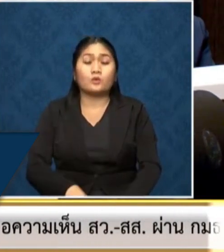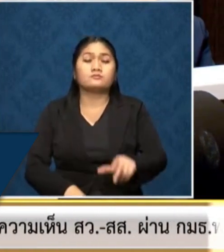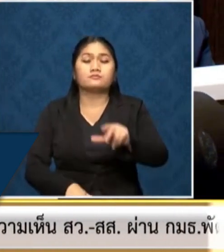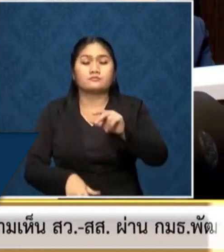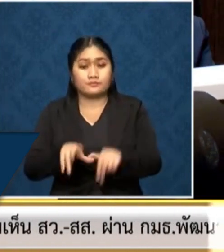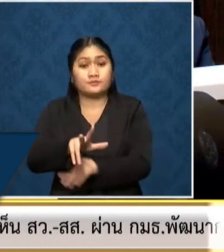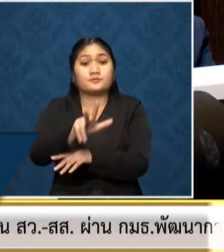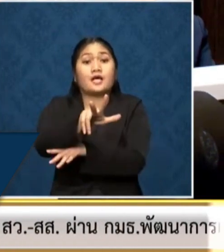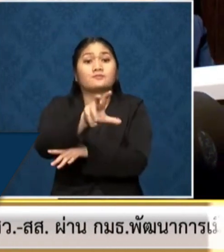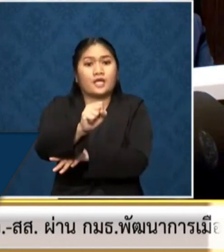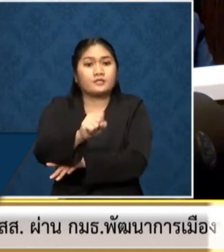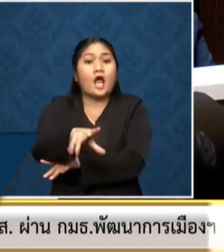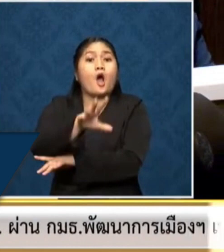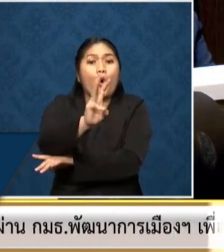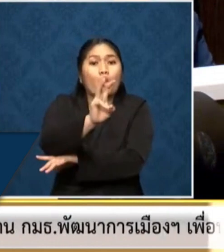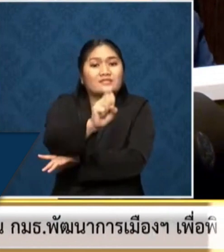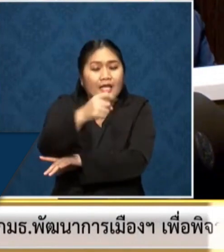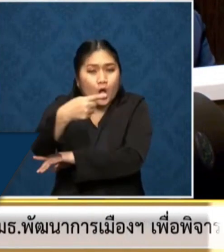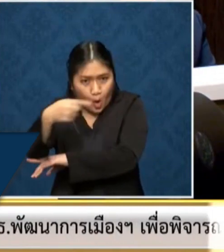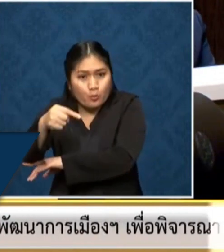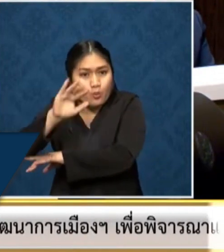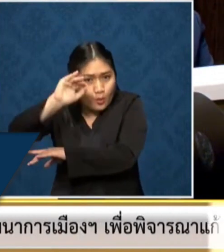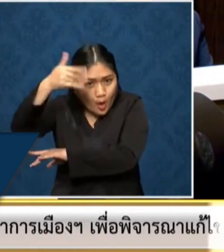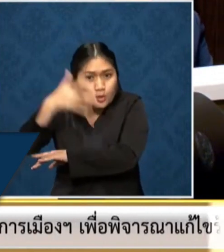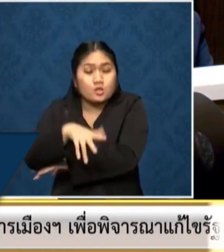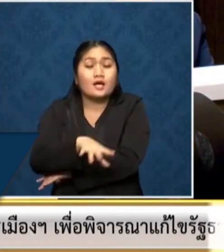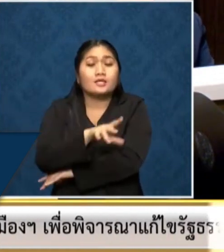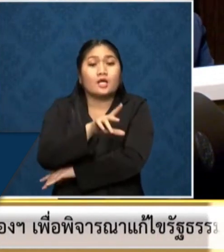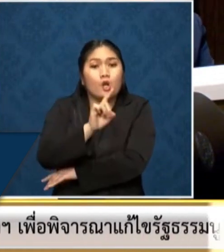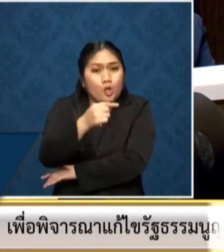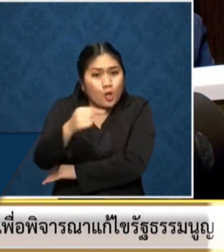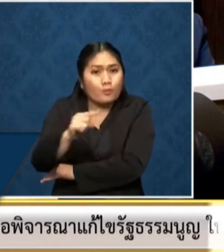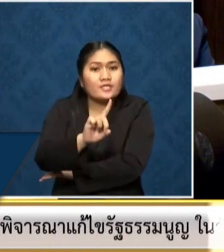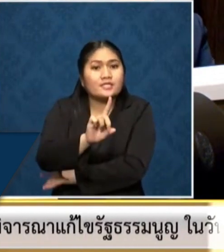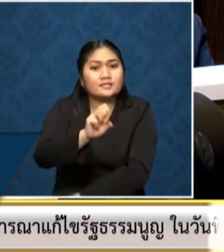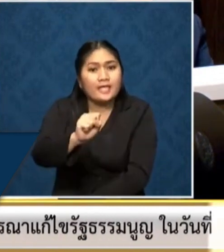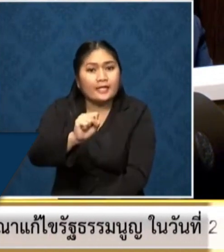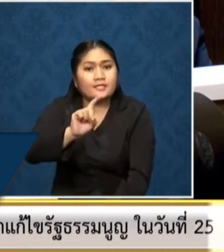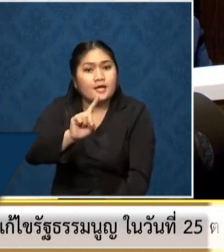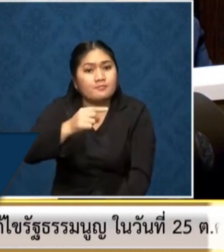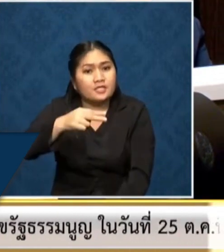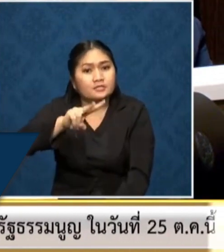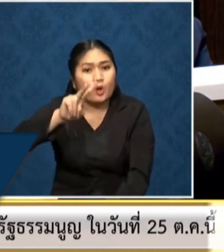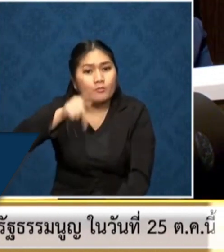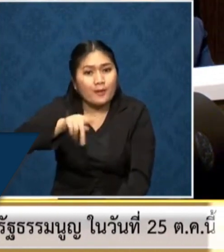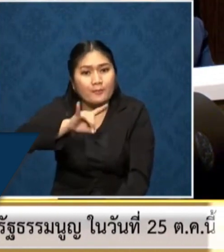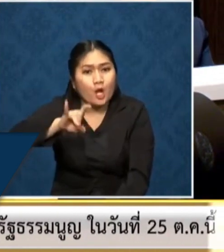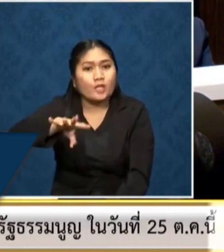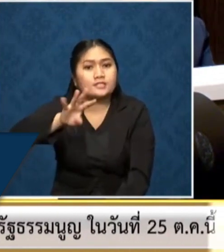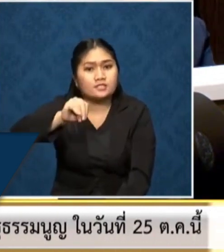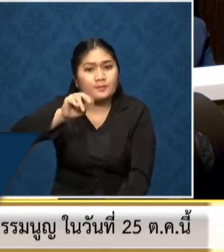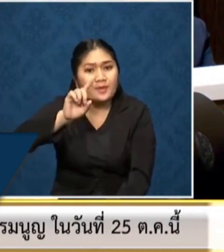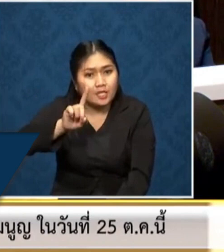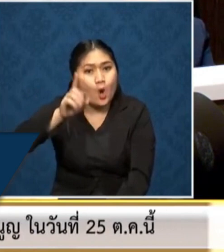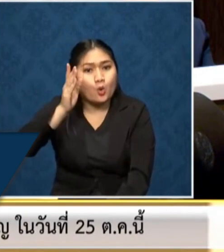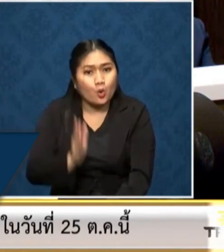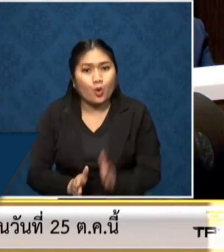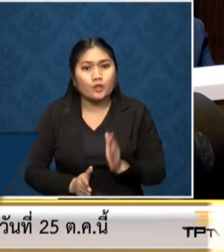6 แนรบ 3 แสนก่อนครัเอา 3 แสนรวบ 1,12841